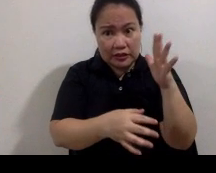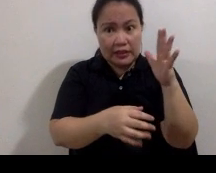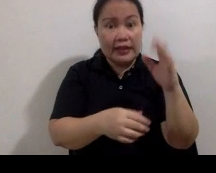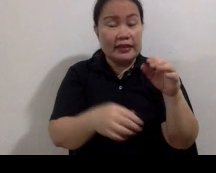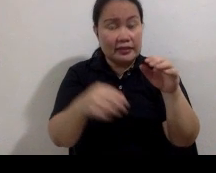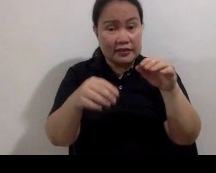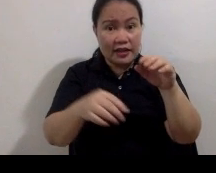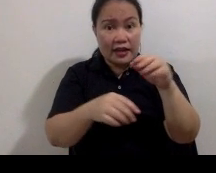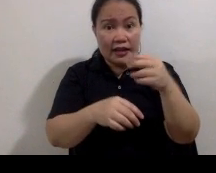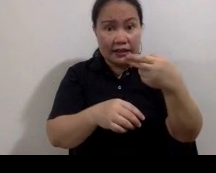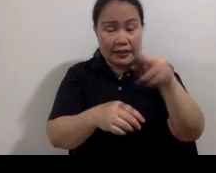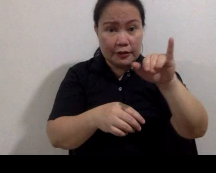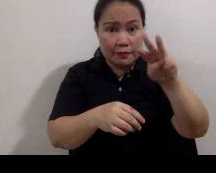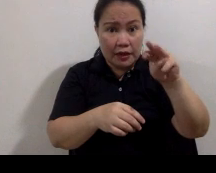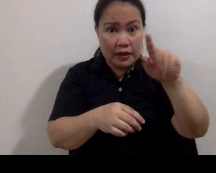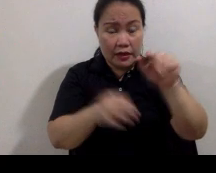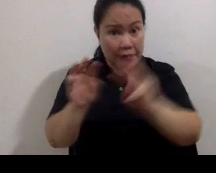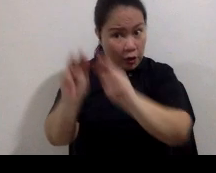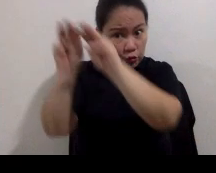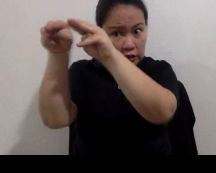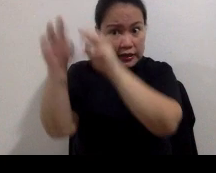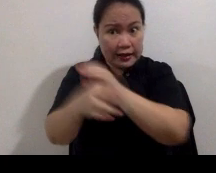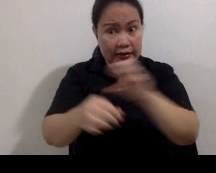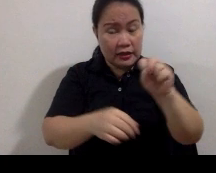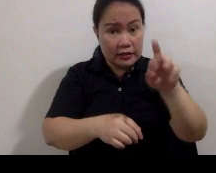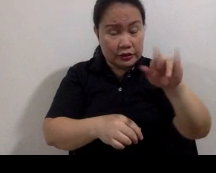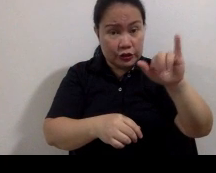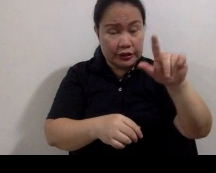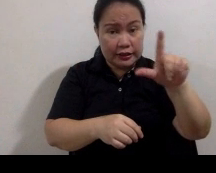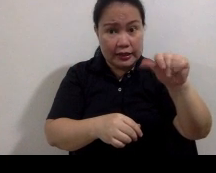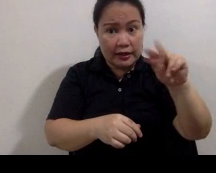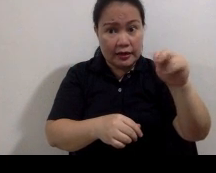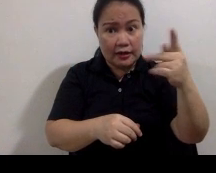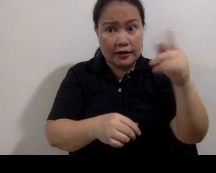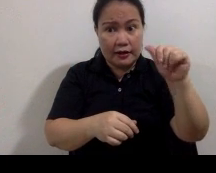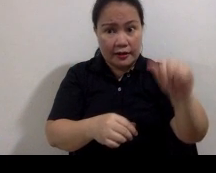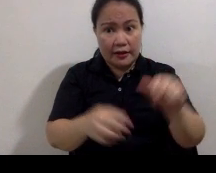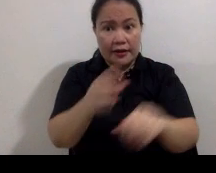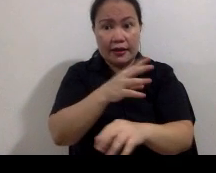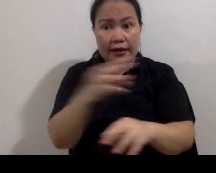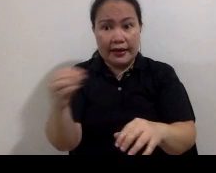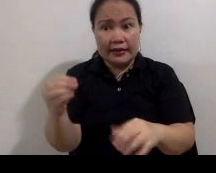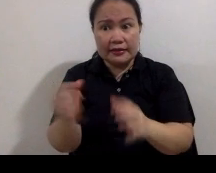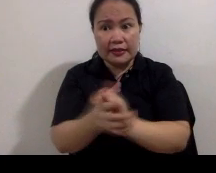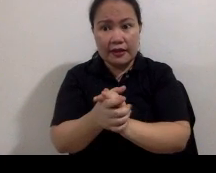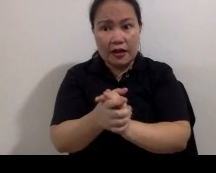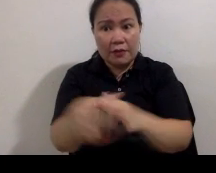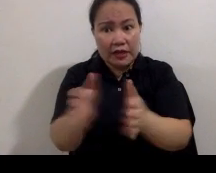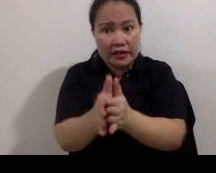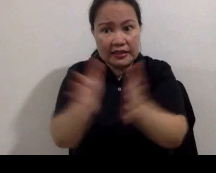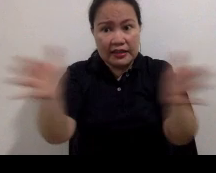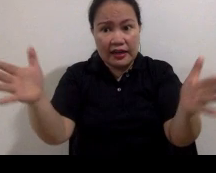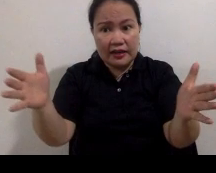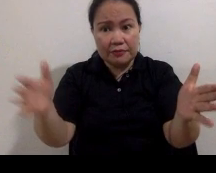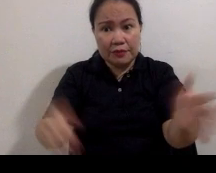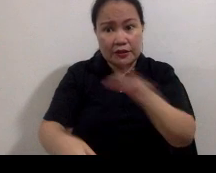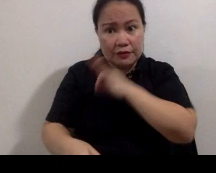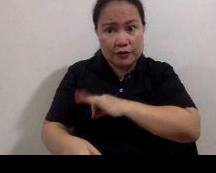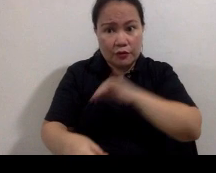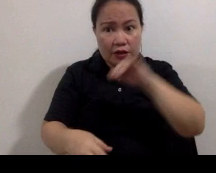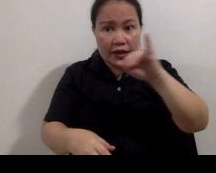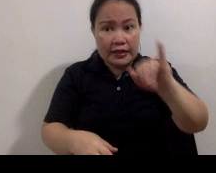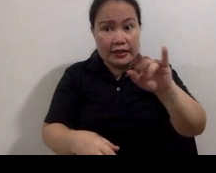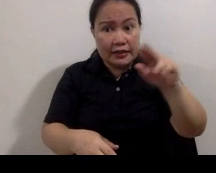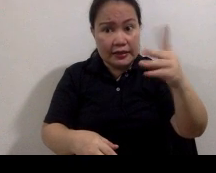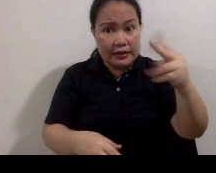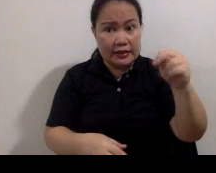Sri Lanka. Malaki ang kapakinabangan ng Indian Ocean sa rehiyon dahil sa pagtustos nito ng iba't ibang